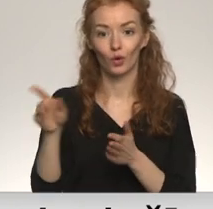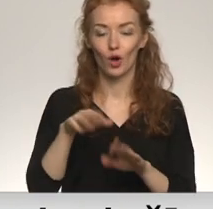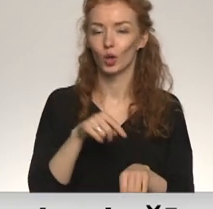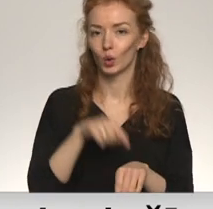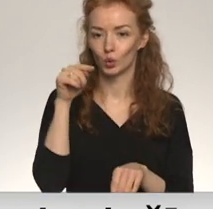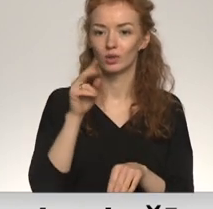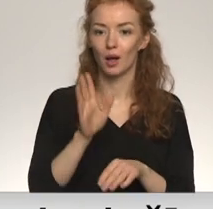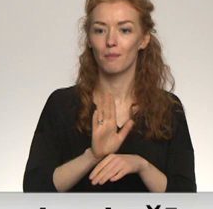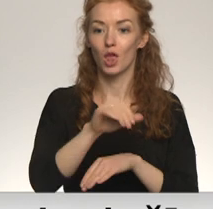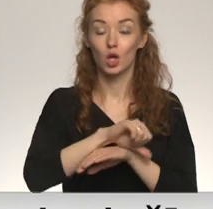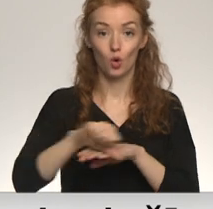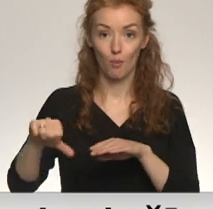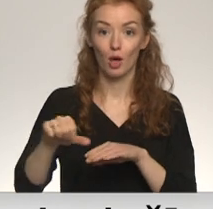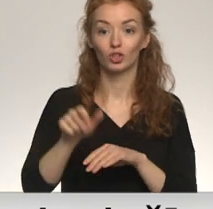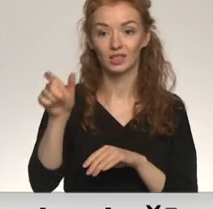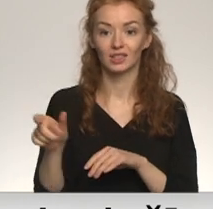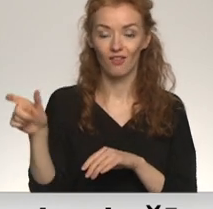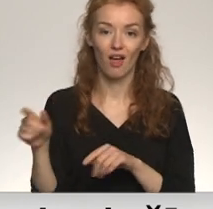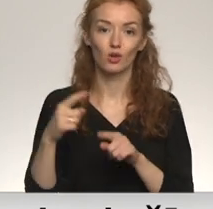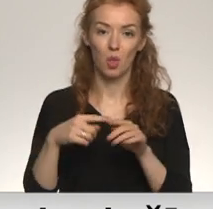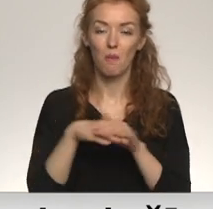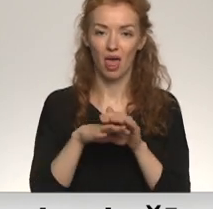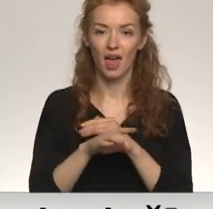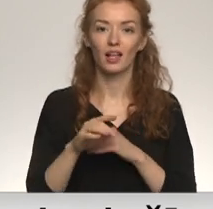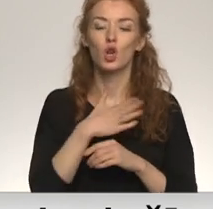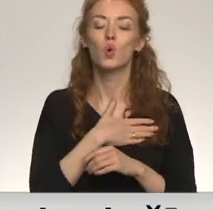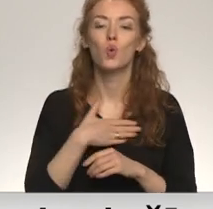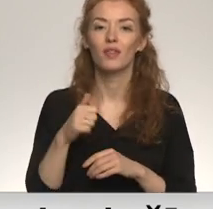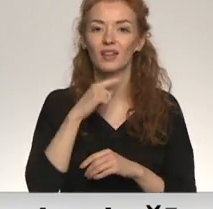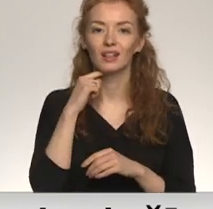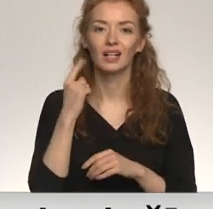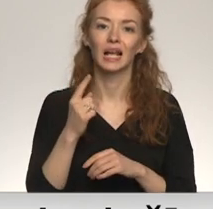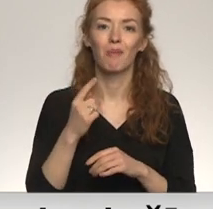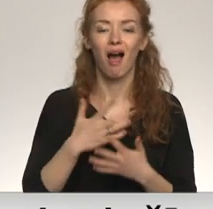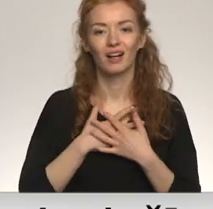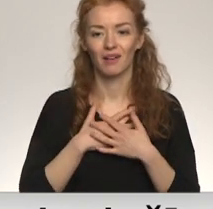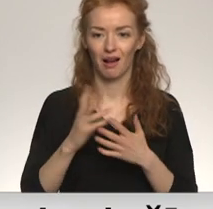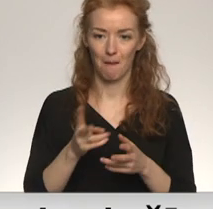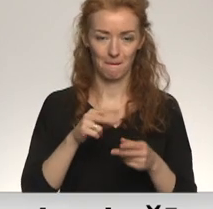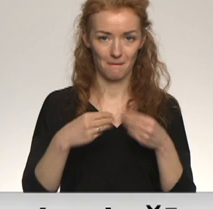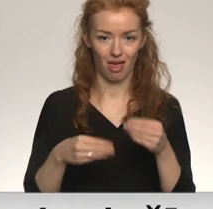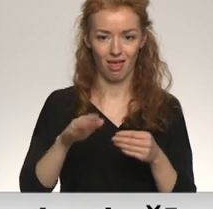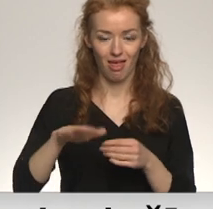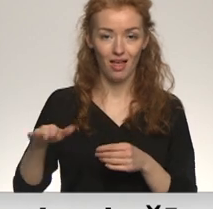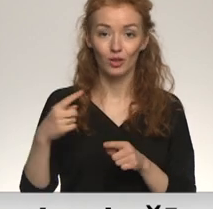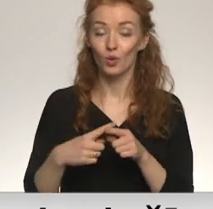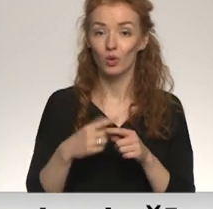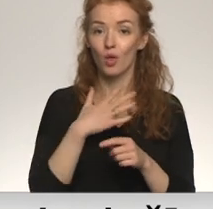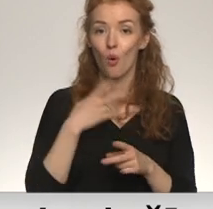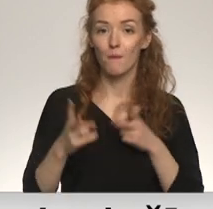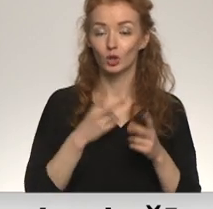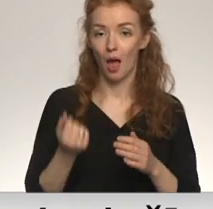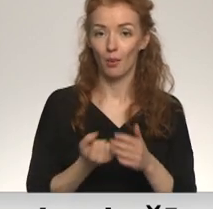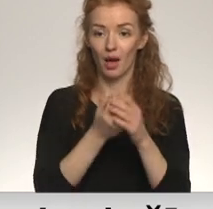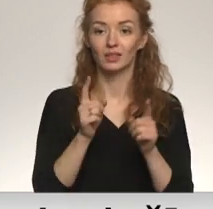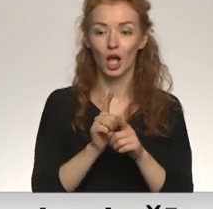ļoti pierobežā nonākušie bēgļu bērni ir izslāpuši pēc bērnības aktivitātēm. Tāpat ļoti emocionāls atbalsts nepieciešams